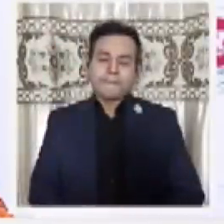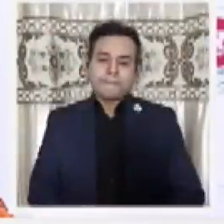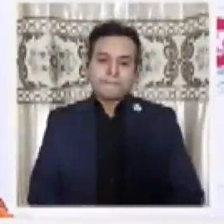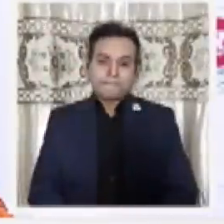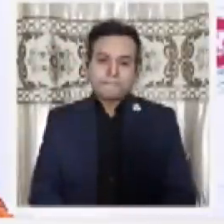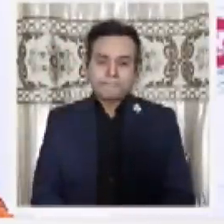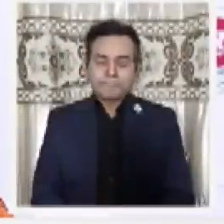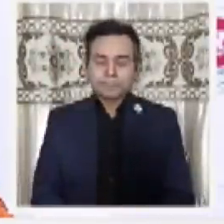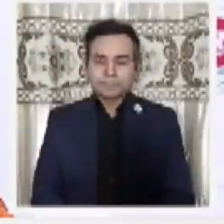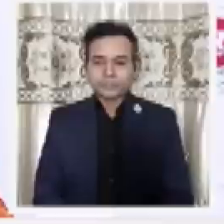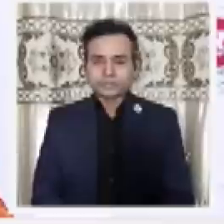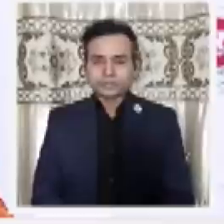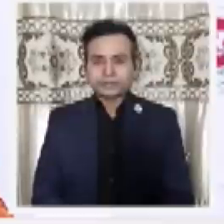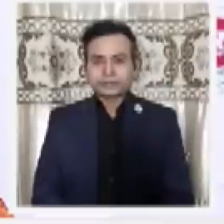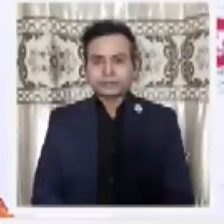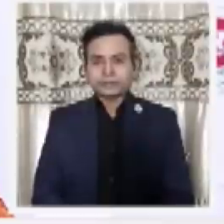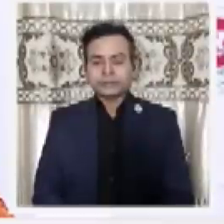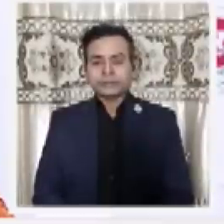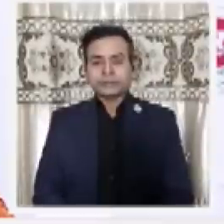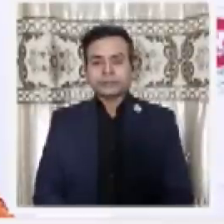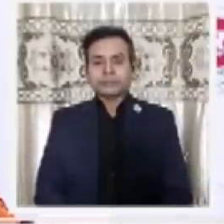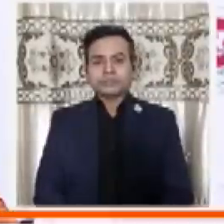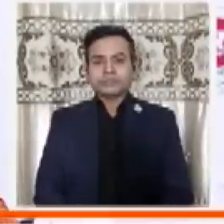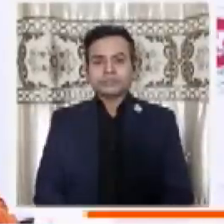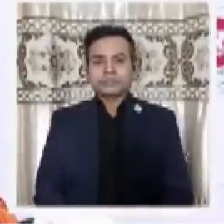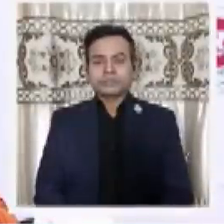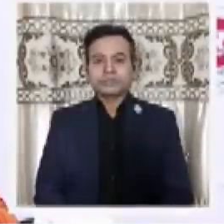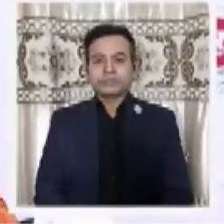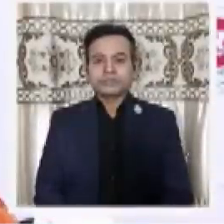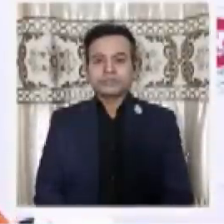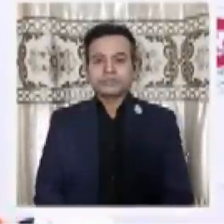আমরা সতর্ক থাকি, ভালো থাকি, সুস্থ থাকি। সবাইকে অনেক অনেক ধন্যবাদ। আসসালামু আলাইকুম।